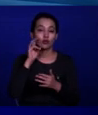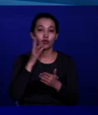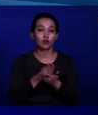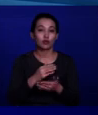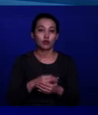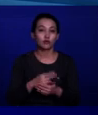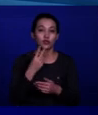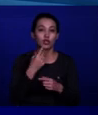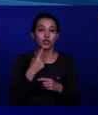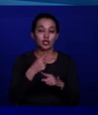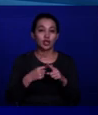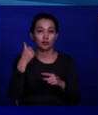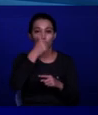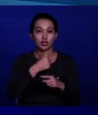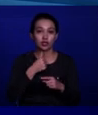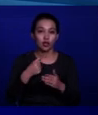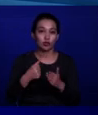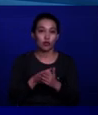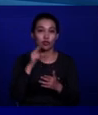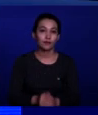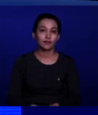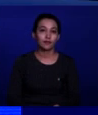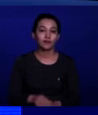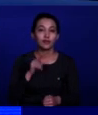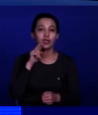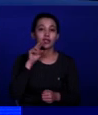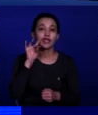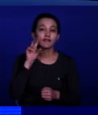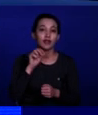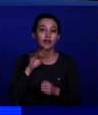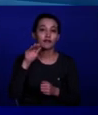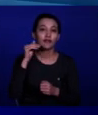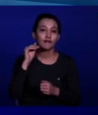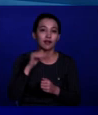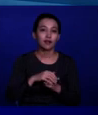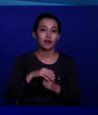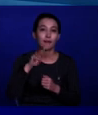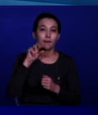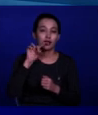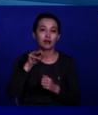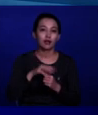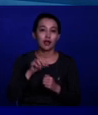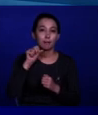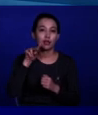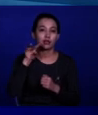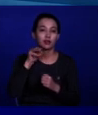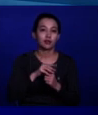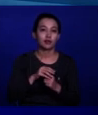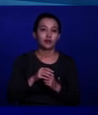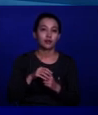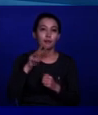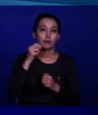esa iyul oyidan dekabr oyigacha. Yanvar, fevral, mart, aprel, may,